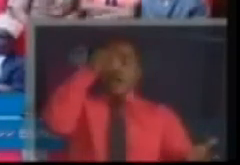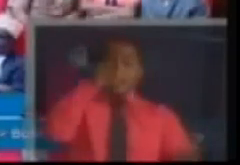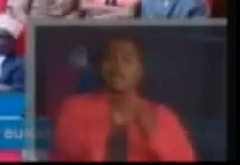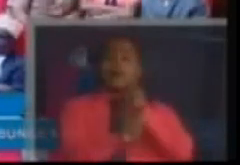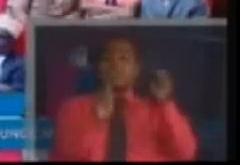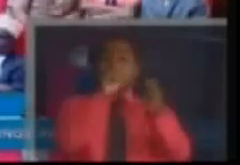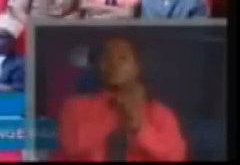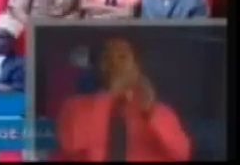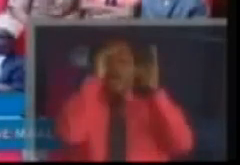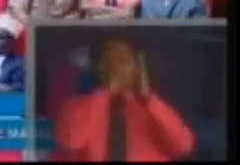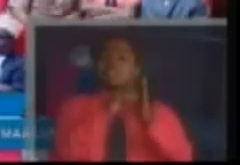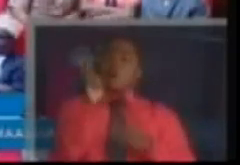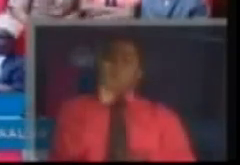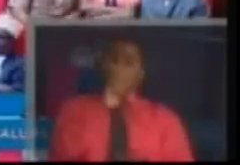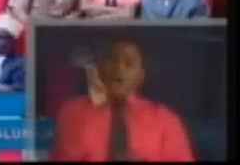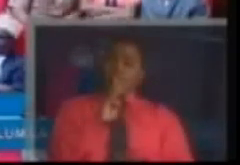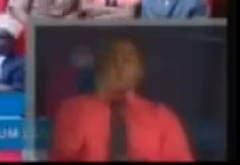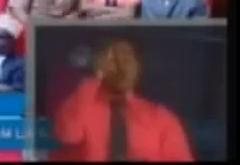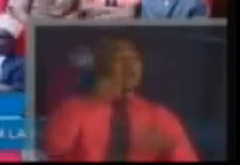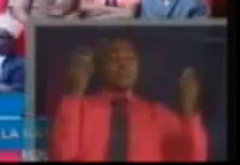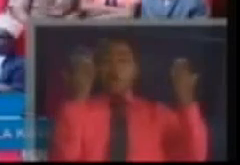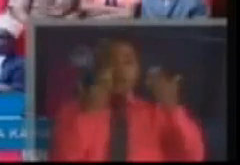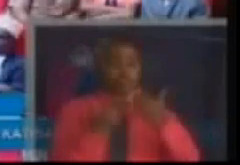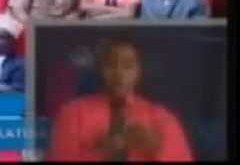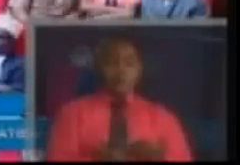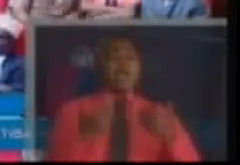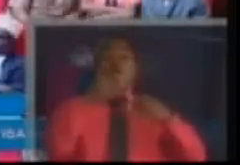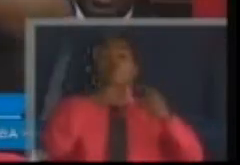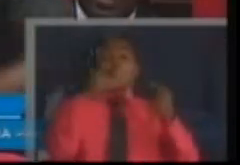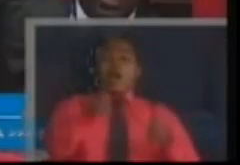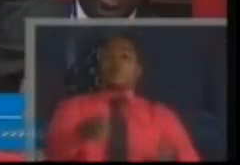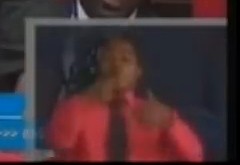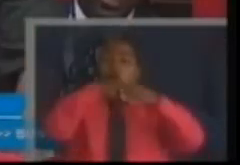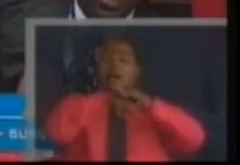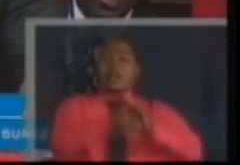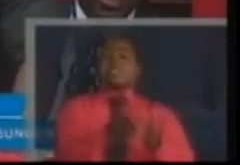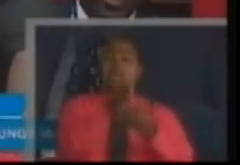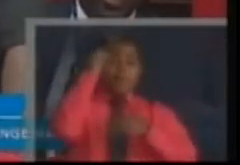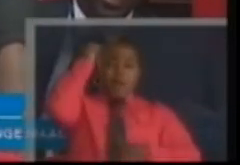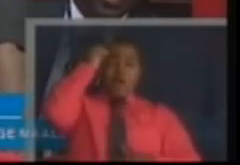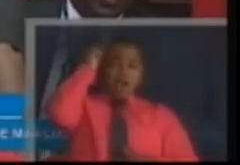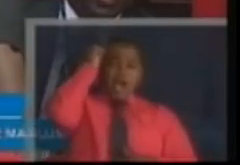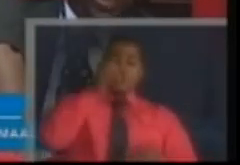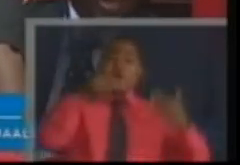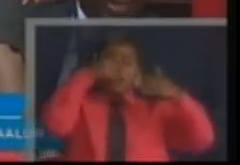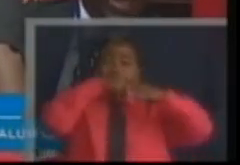katiba wapi na wapi? Watu hawasomi, hawaendi chocho, wamebeba tu mawazo ya watu wengine ndio wanapeleka kwenye